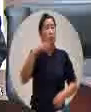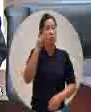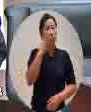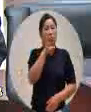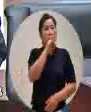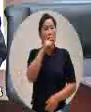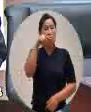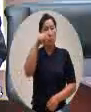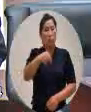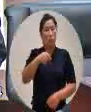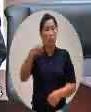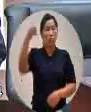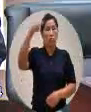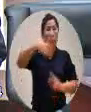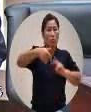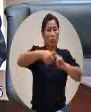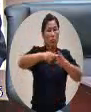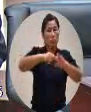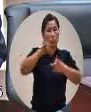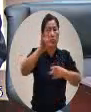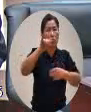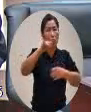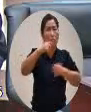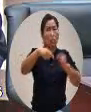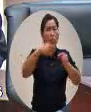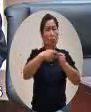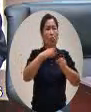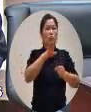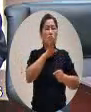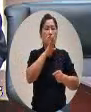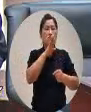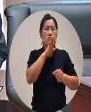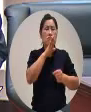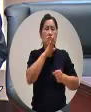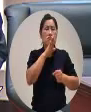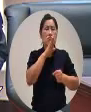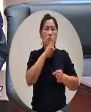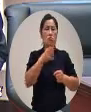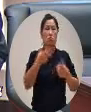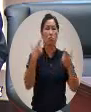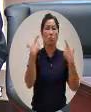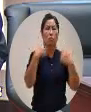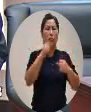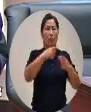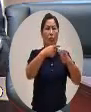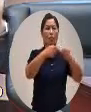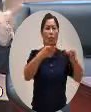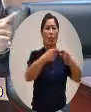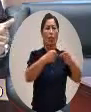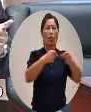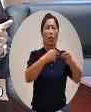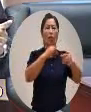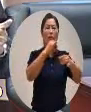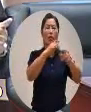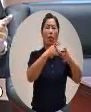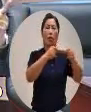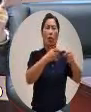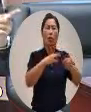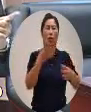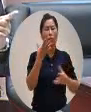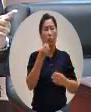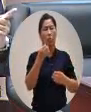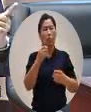年民國三十年還是日本時代日本時代沒有所謂的高雄市日本時代只有高雄州